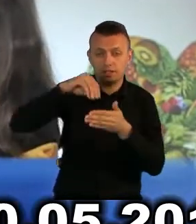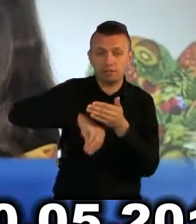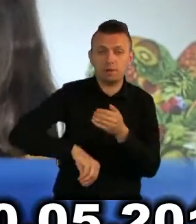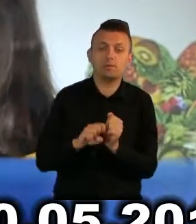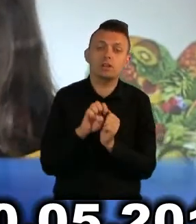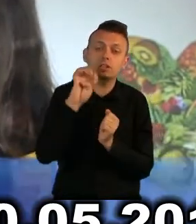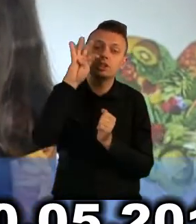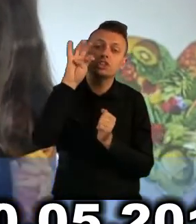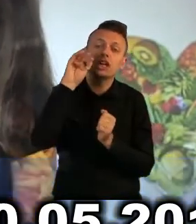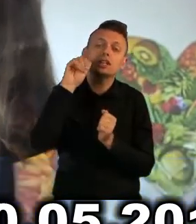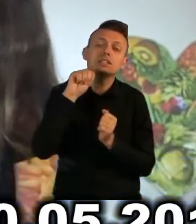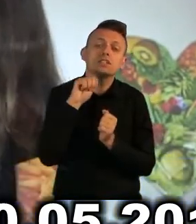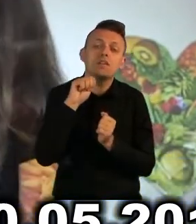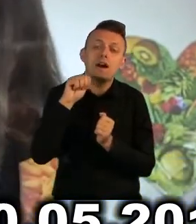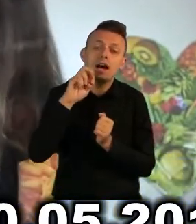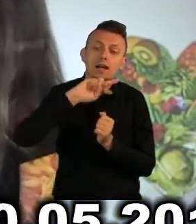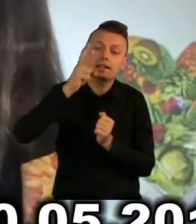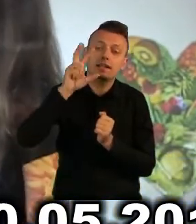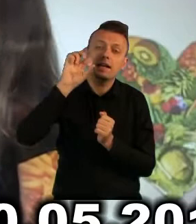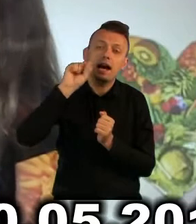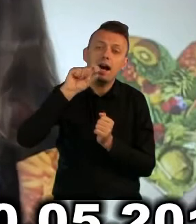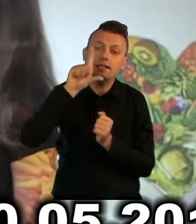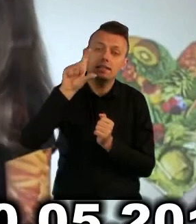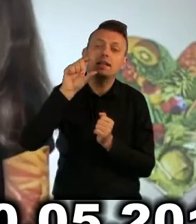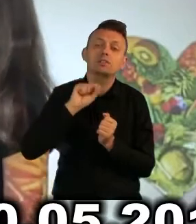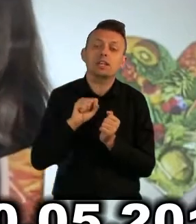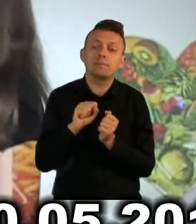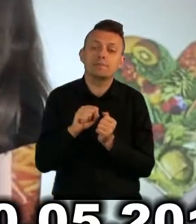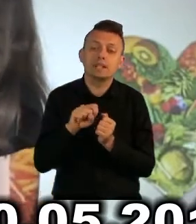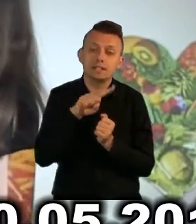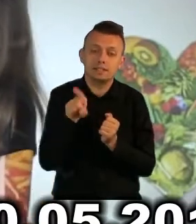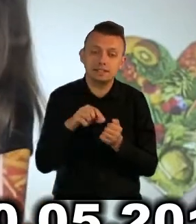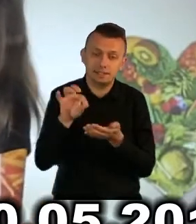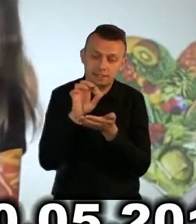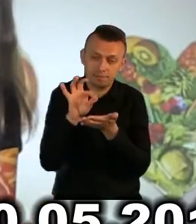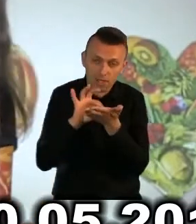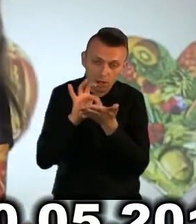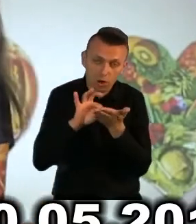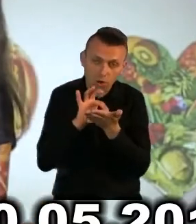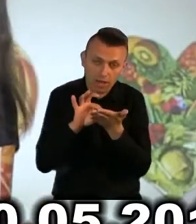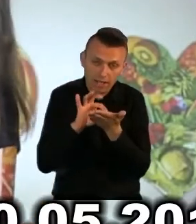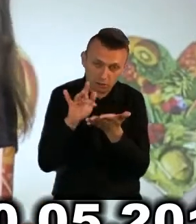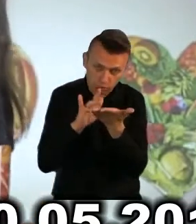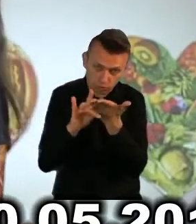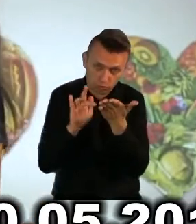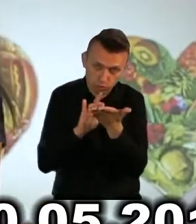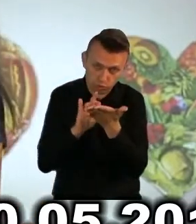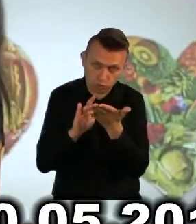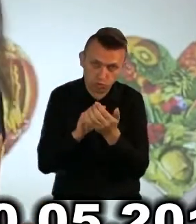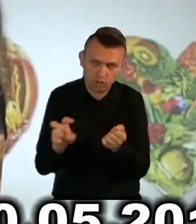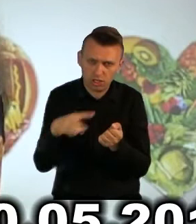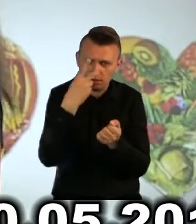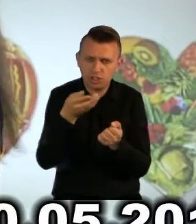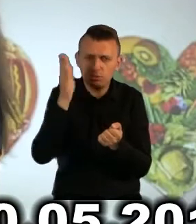400 kaloriami pochodzącymi z oleju, oliwy, jakiegokolwiek tłuszczu. Widzimy, że tutaj bardzo mała